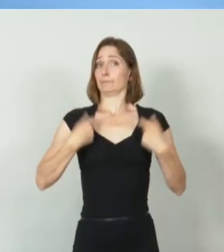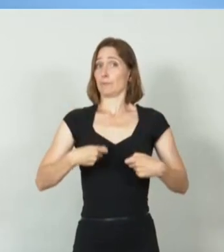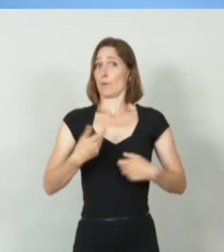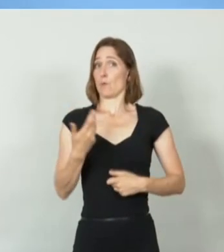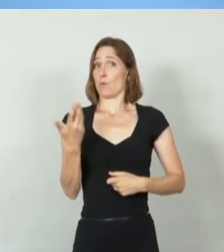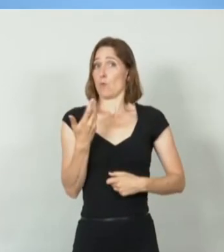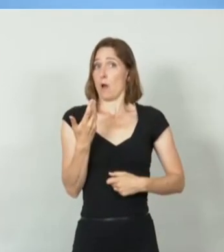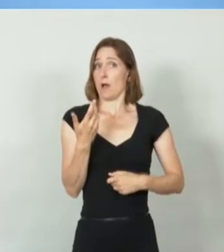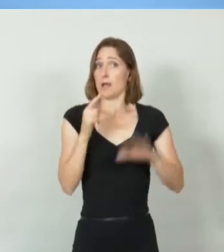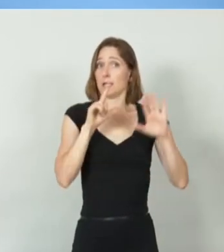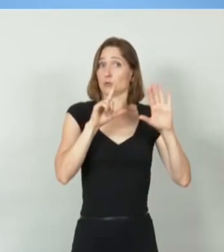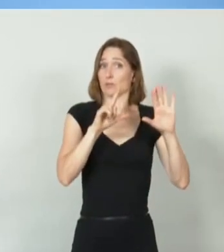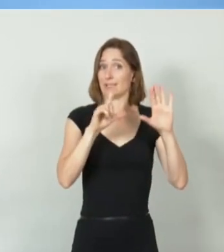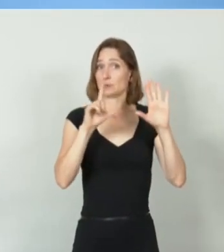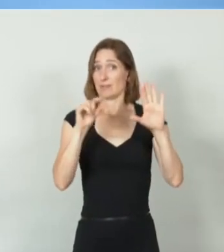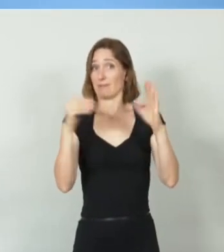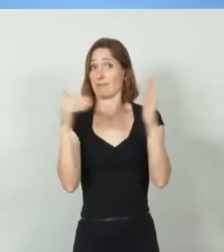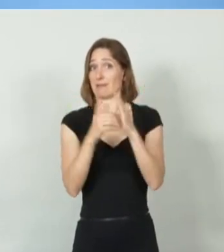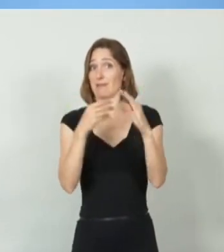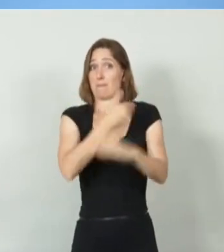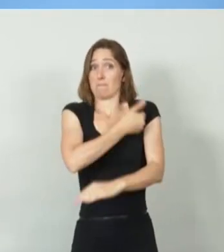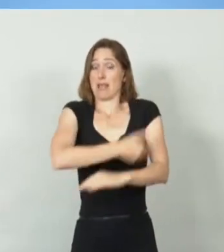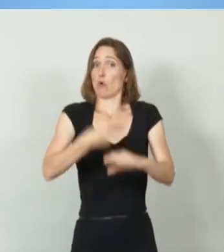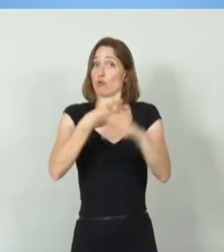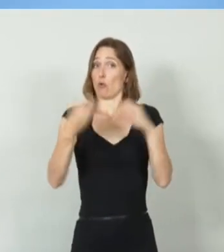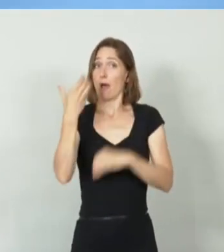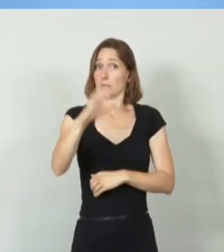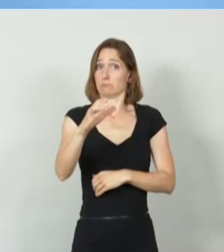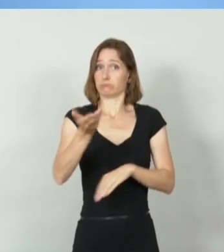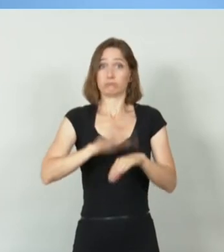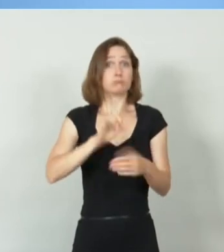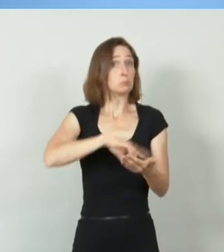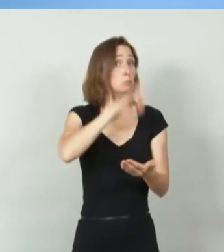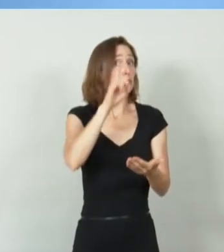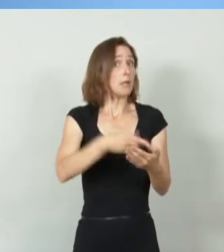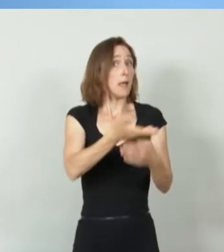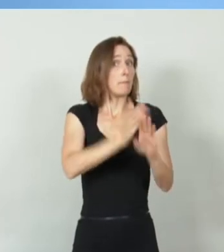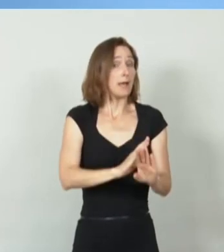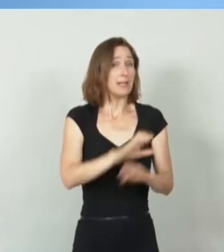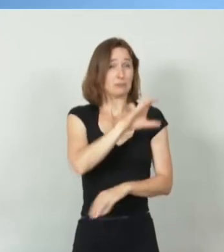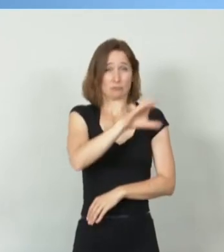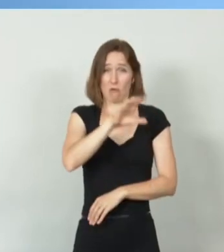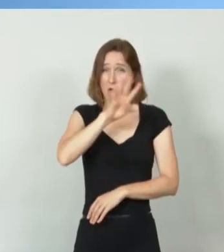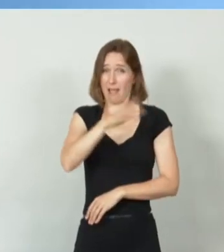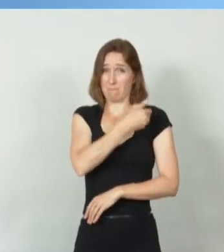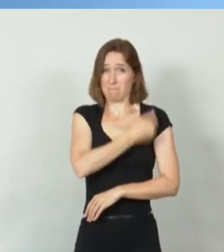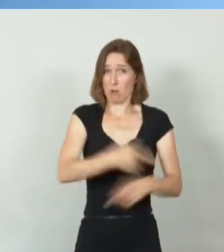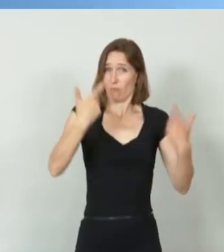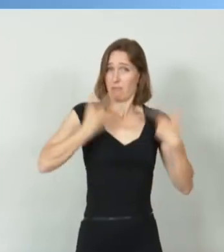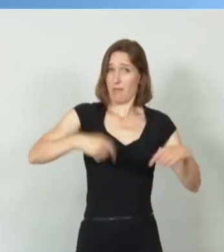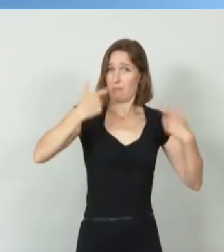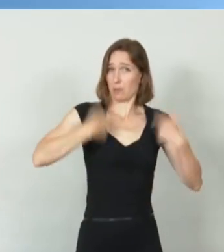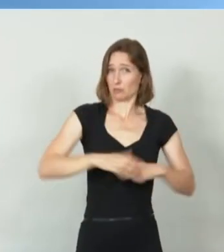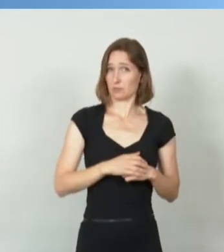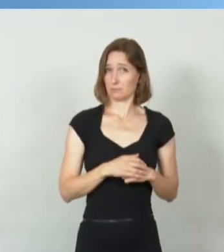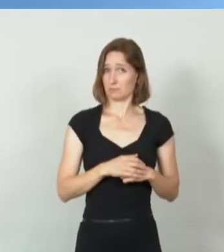70 millions d'euros en investissements sur un budget 2022 qui pourtant prévoyait 104 millions d'euros de dépenses ce qui